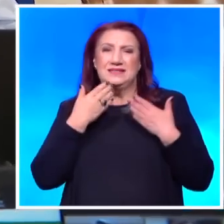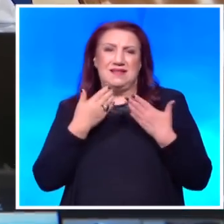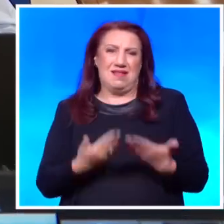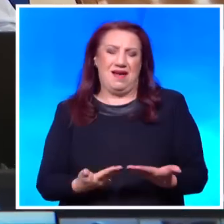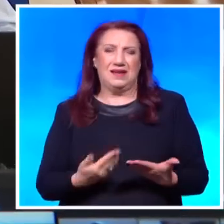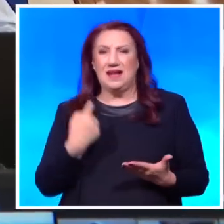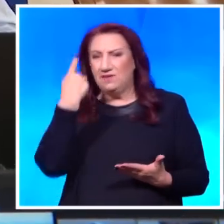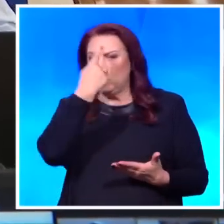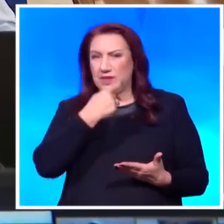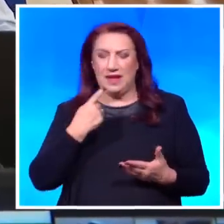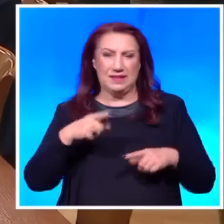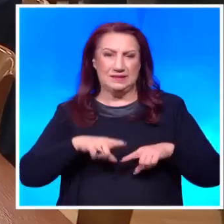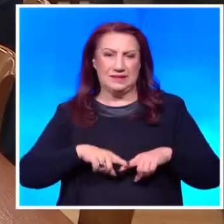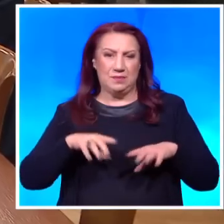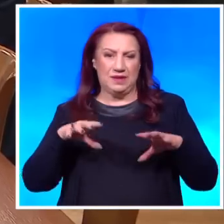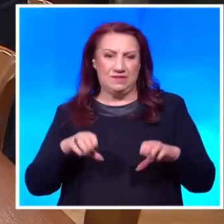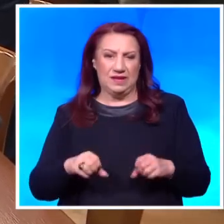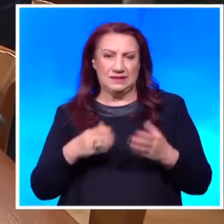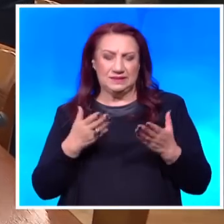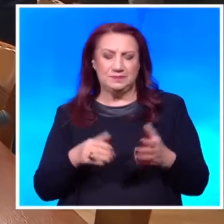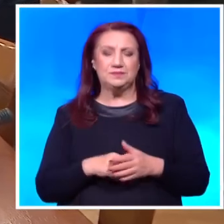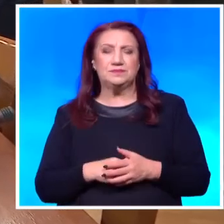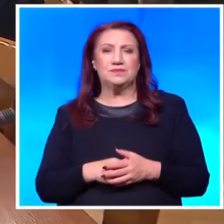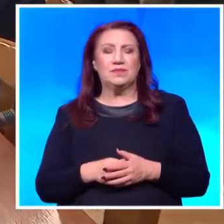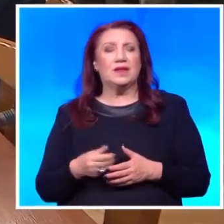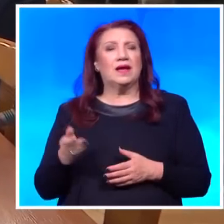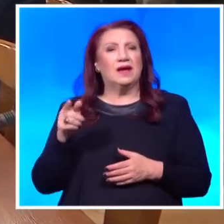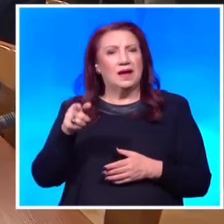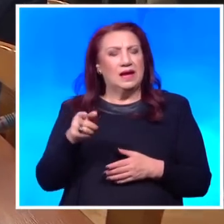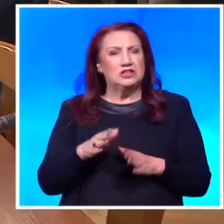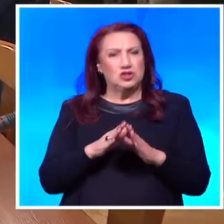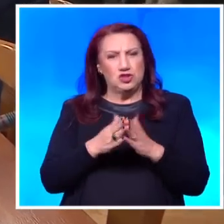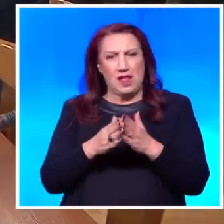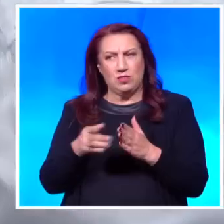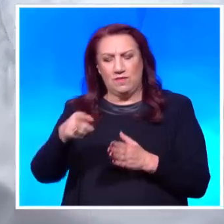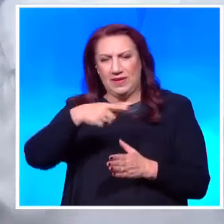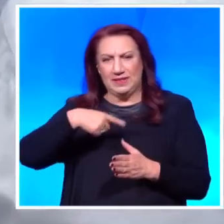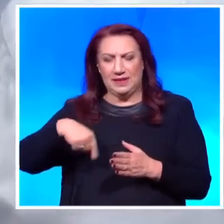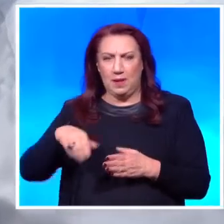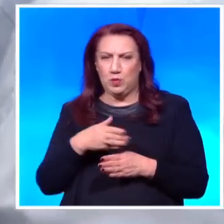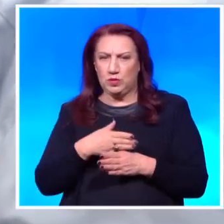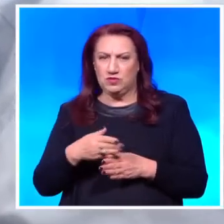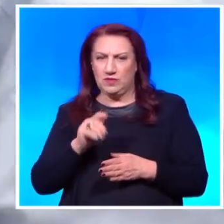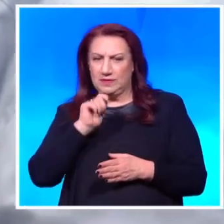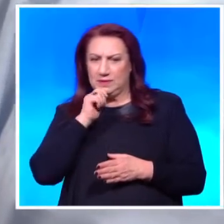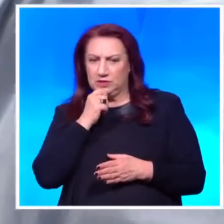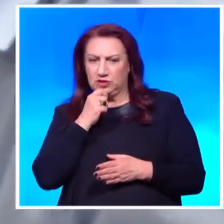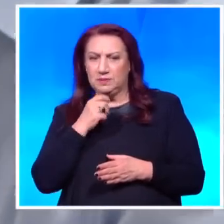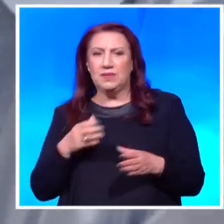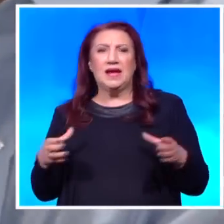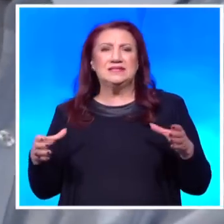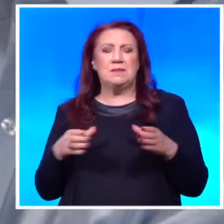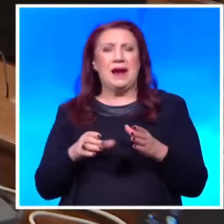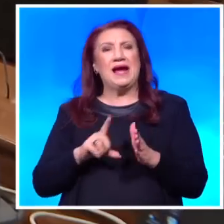фон 8-те прокурорски представители във Висшия съдебен съвет продължават да мълчат. Събраха се извънредно, за да освободят досегашните заместници на Гешев